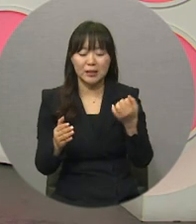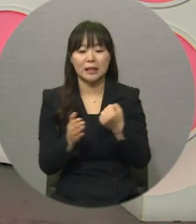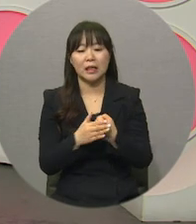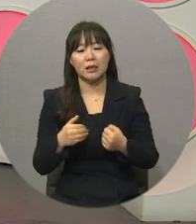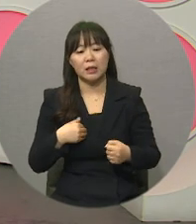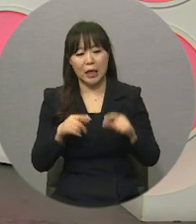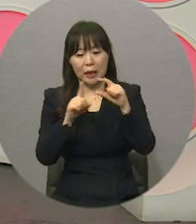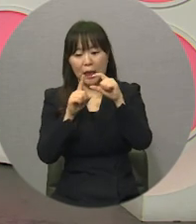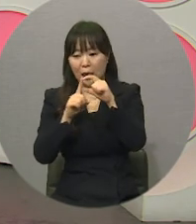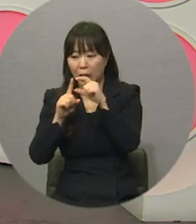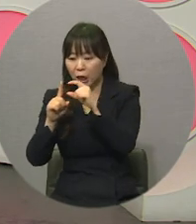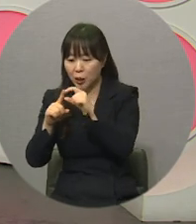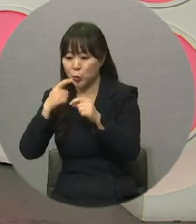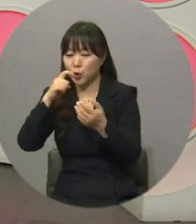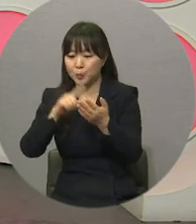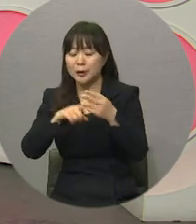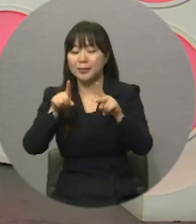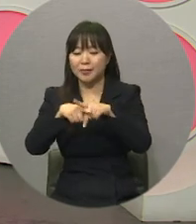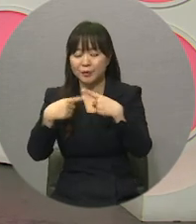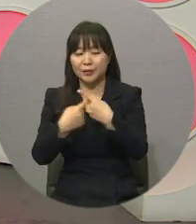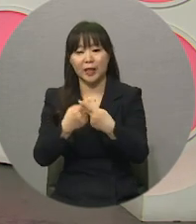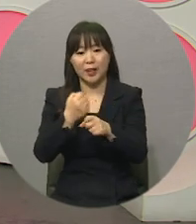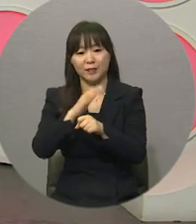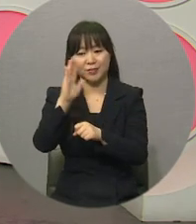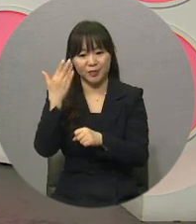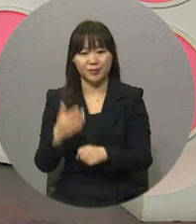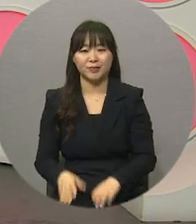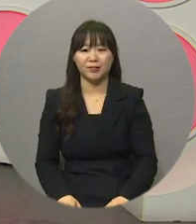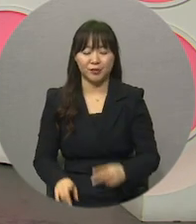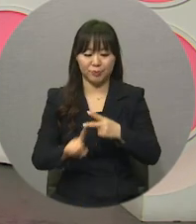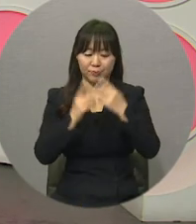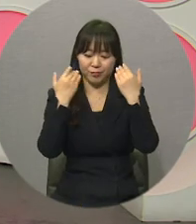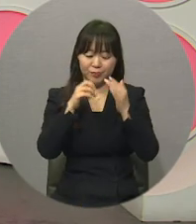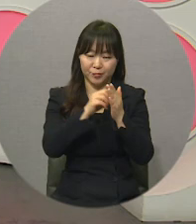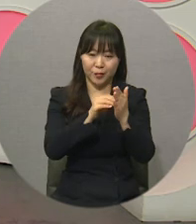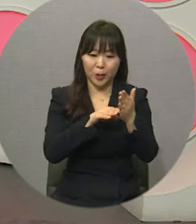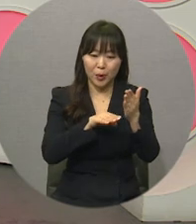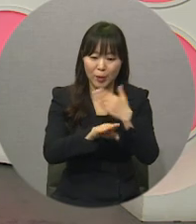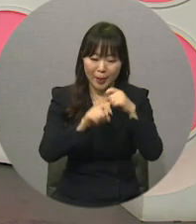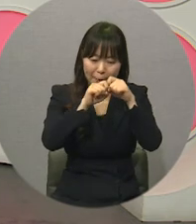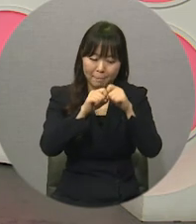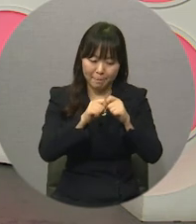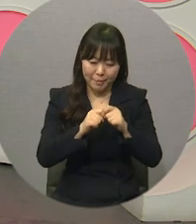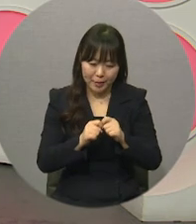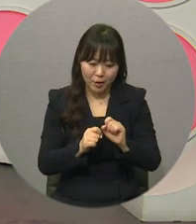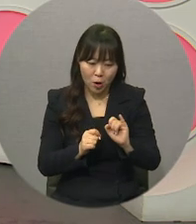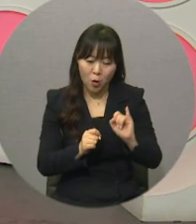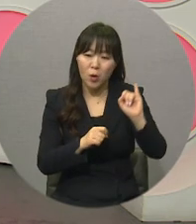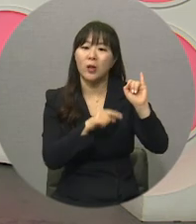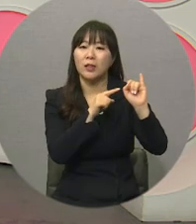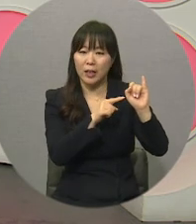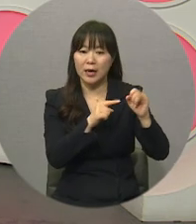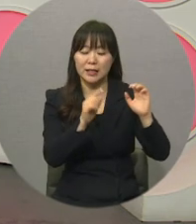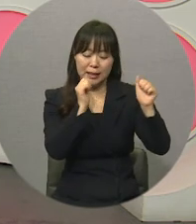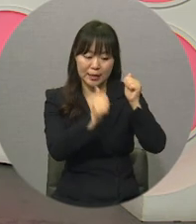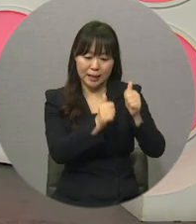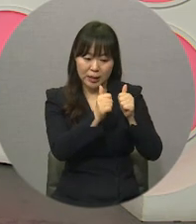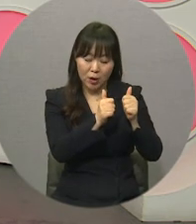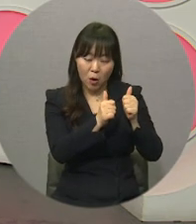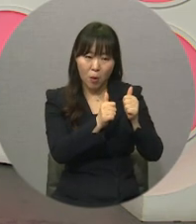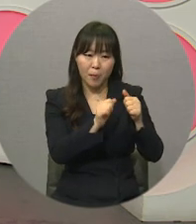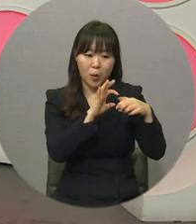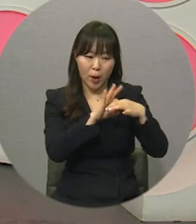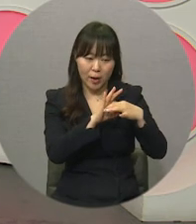여러 단어를 쉽게 이해를 했습니다. 중학교에 들어가서는 꼼꼼한 언니가 시험에